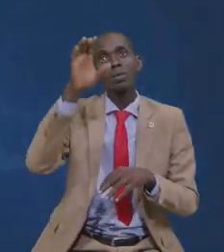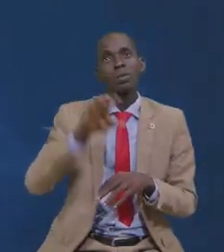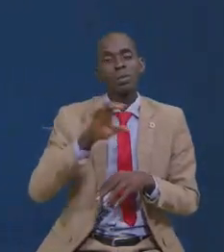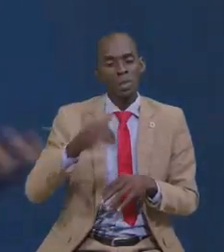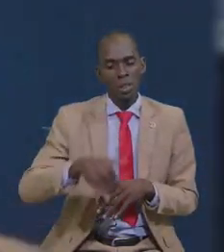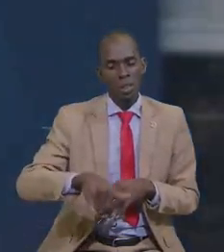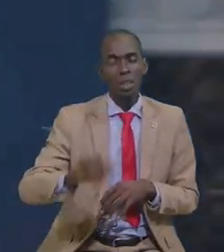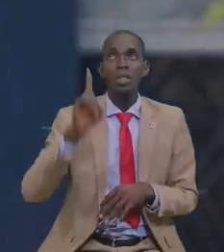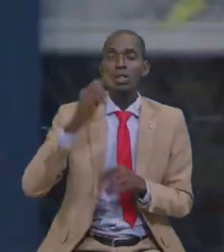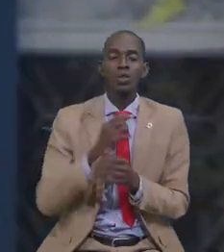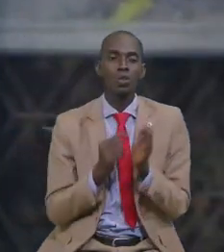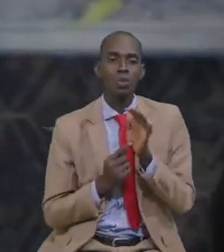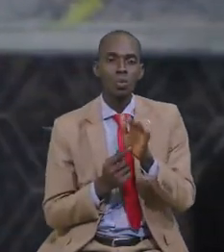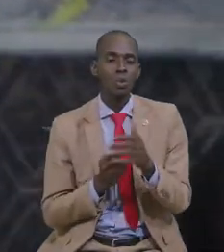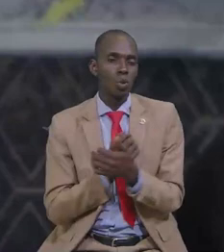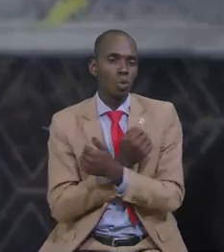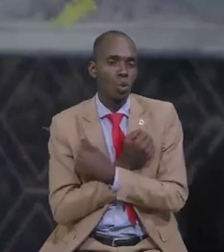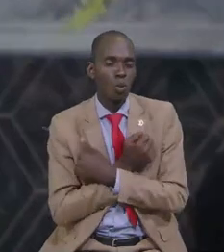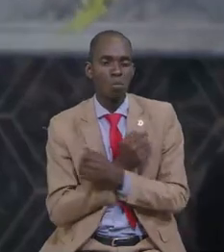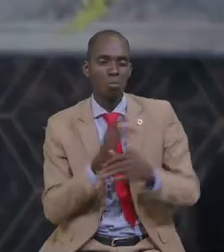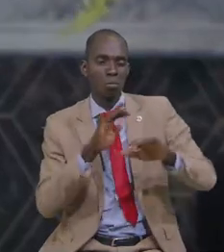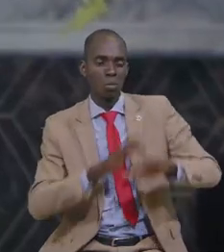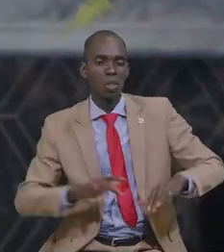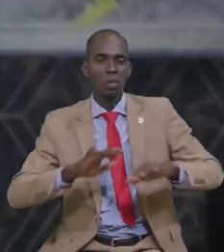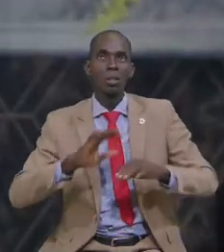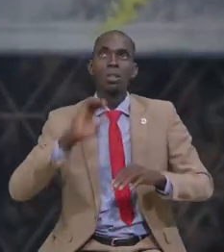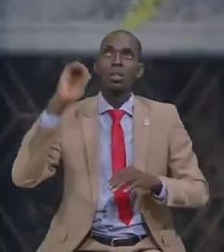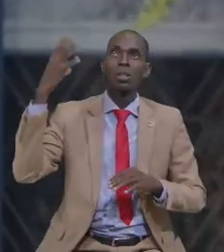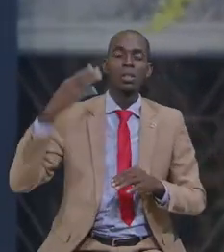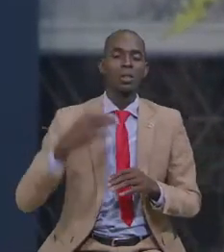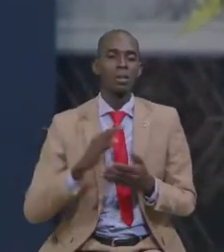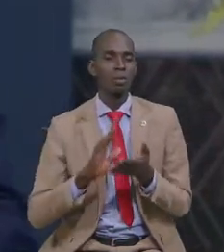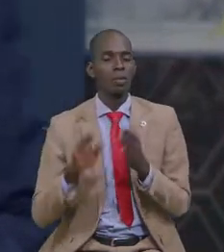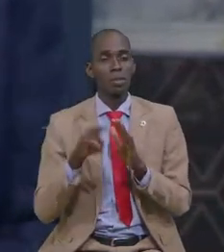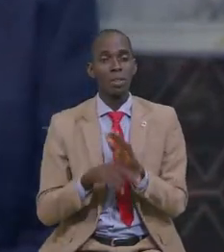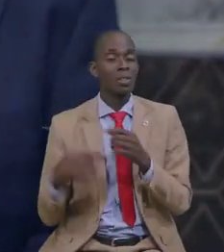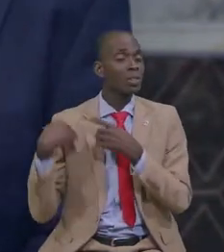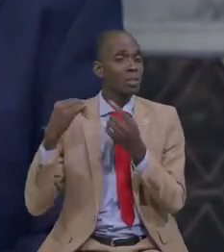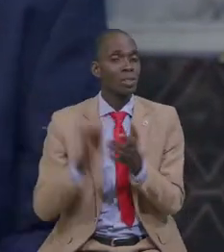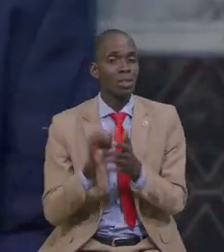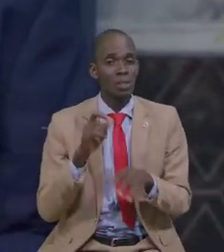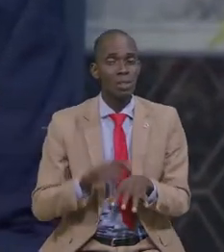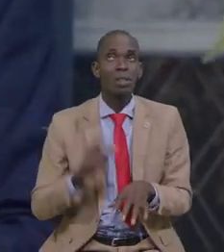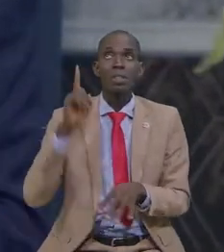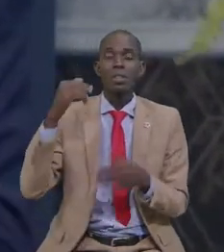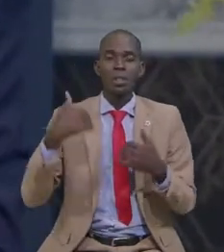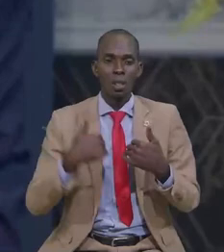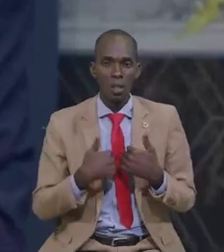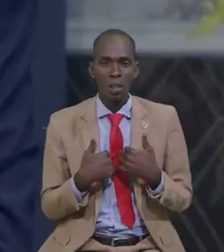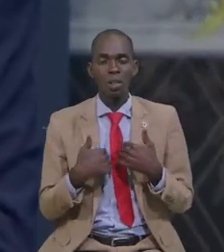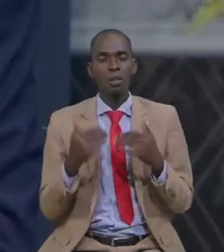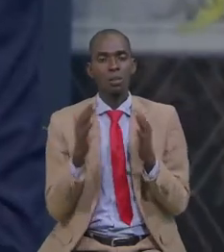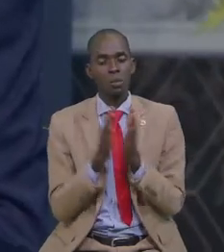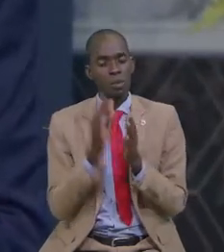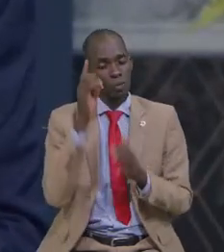il a manifesté l'amour, la miséricorde, il a offert la grâce, le pardon. Depuis lors, il a